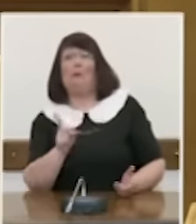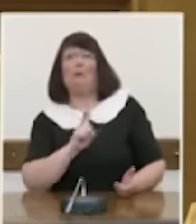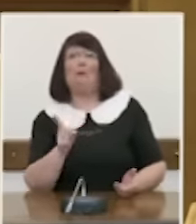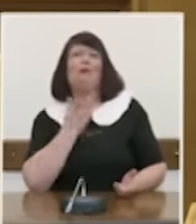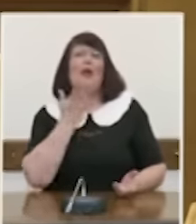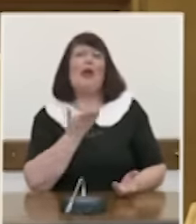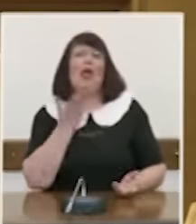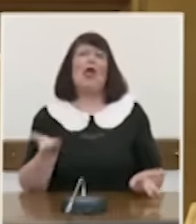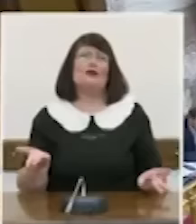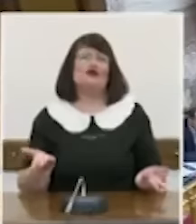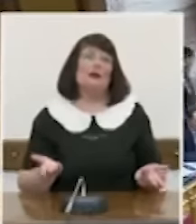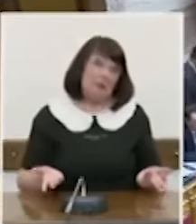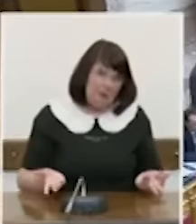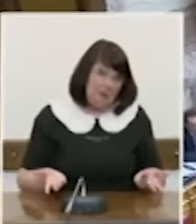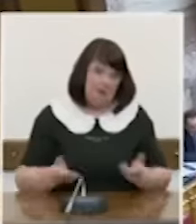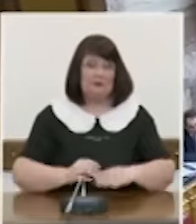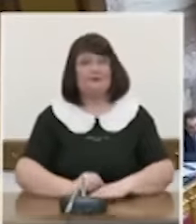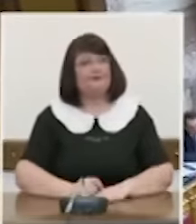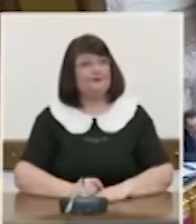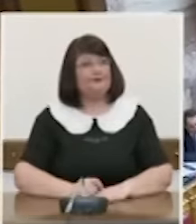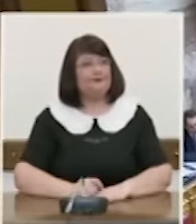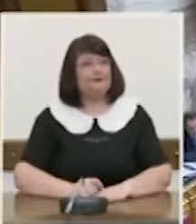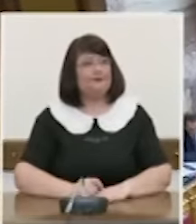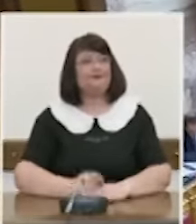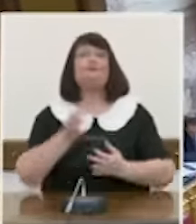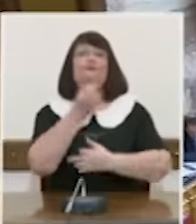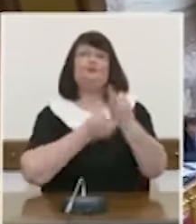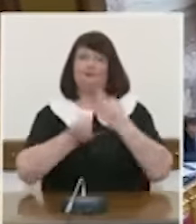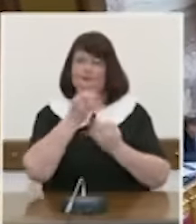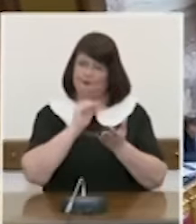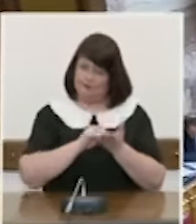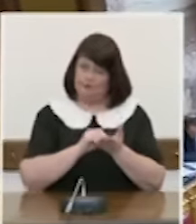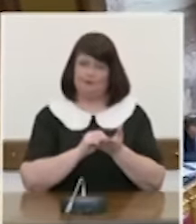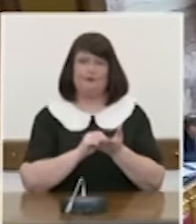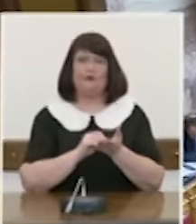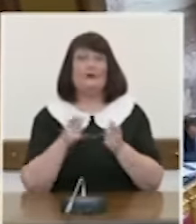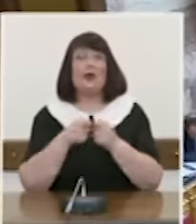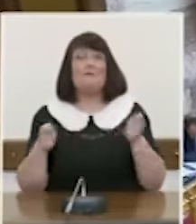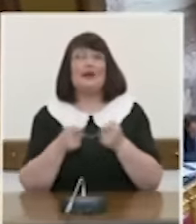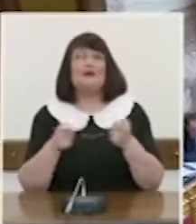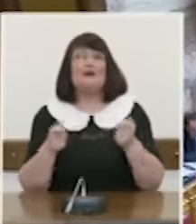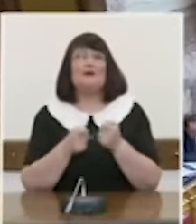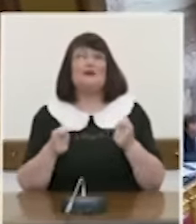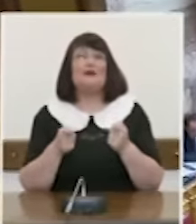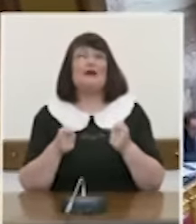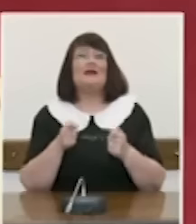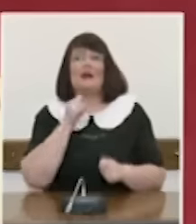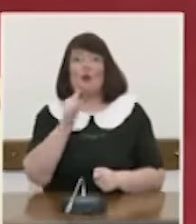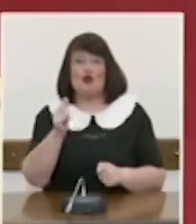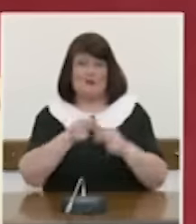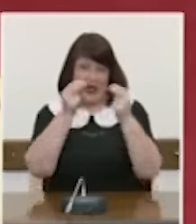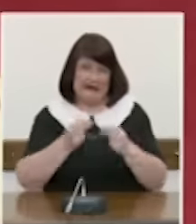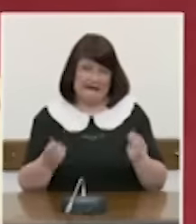στη βενζίνη. Λέτε βέβαια ταυτόχρονα ότι αυτά τα μέτρα δεν αντιμετωπίζουν μόνιμα το πρόβλημα και